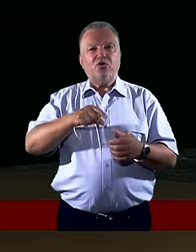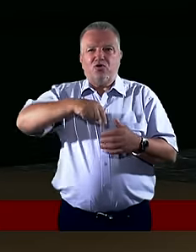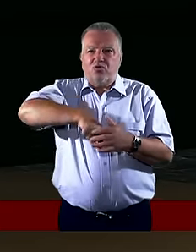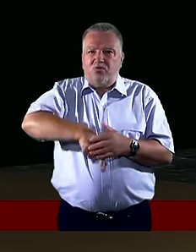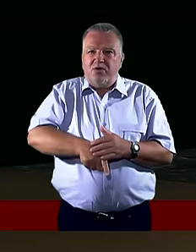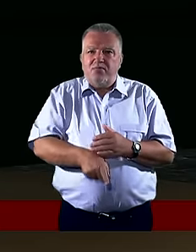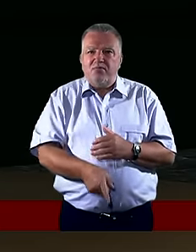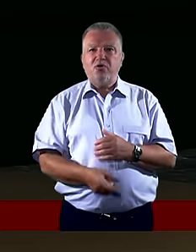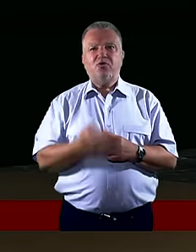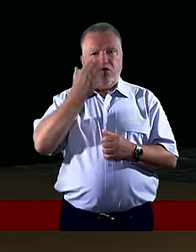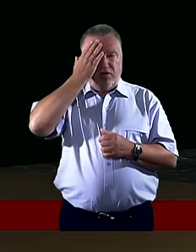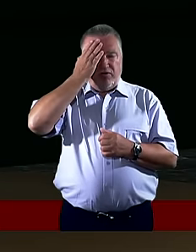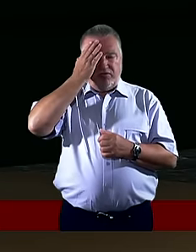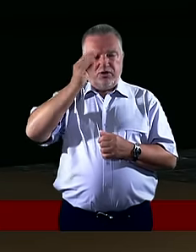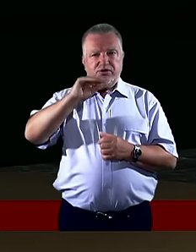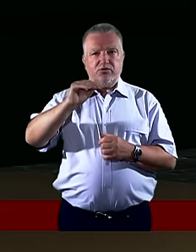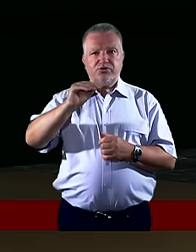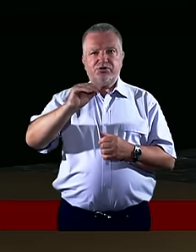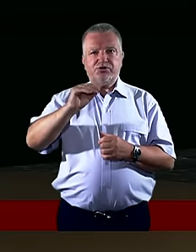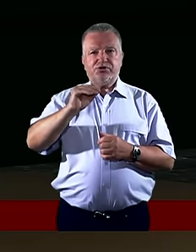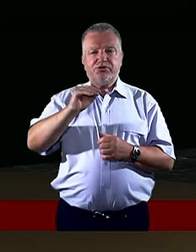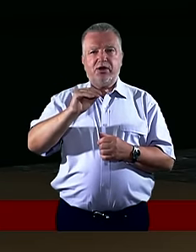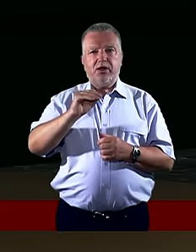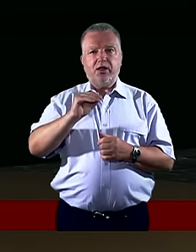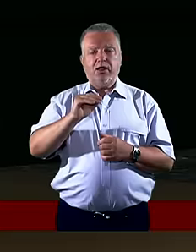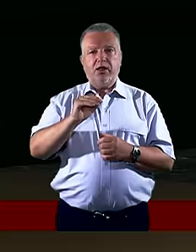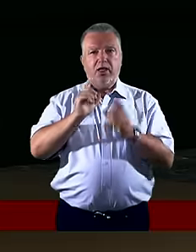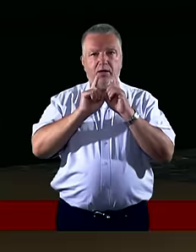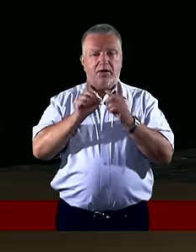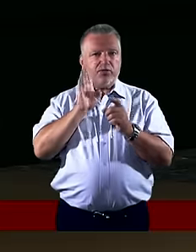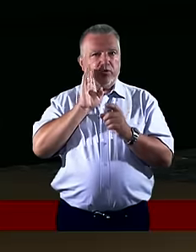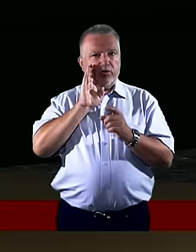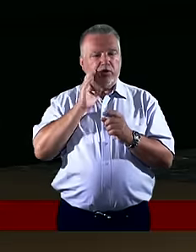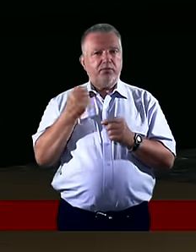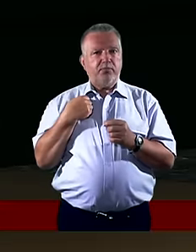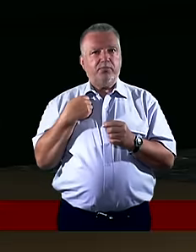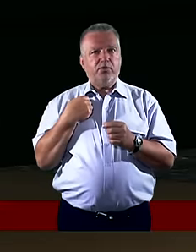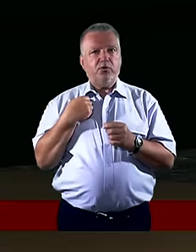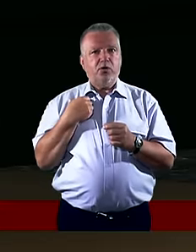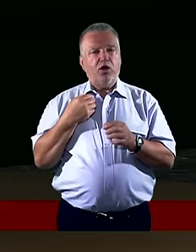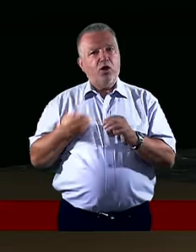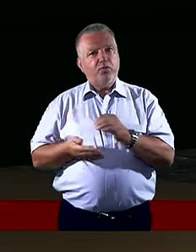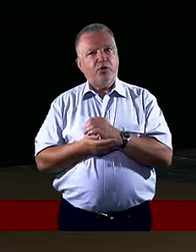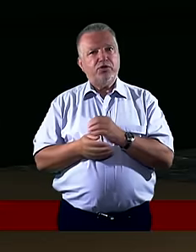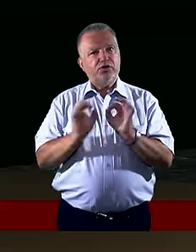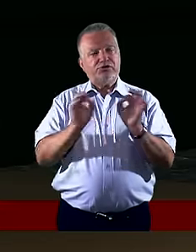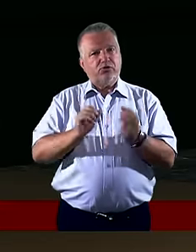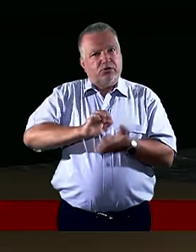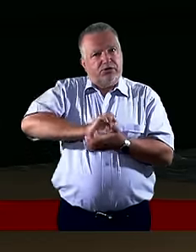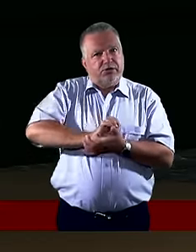go to zbyt głęboko. Wiedział, że prawdopodobnie był pod szczególnym